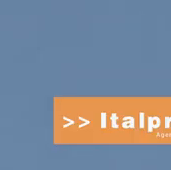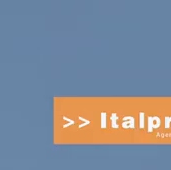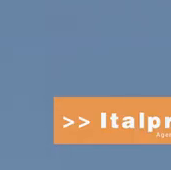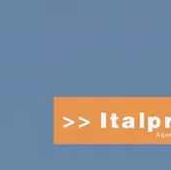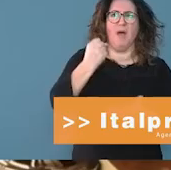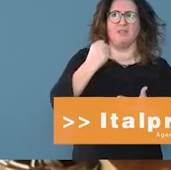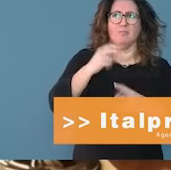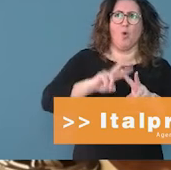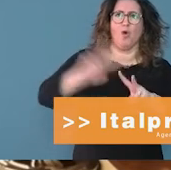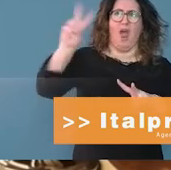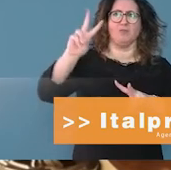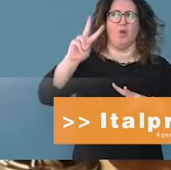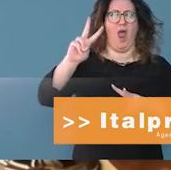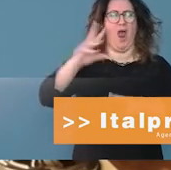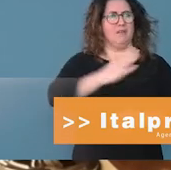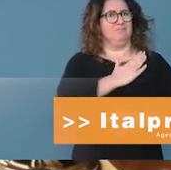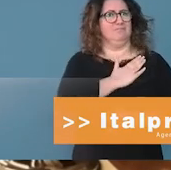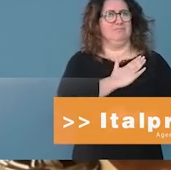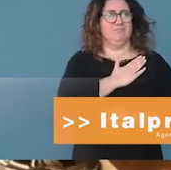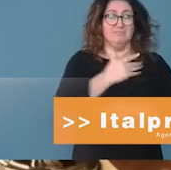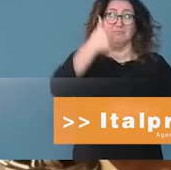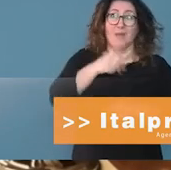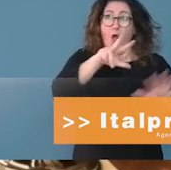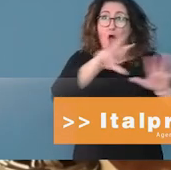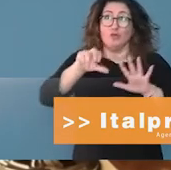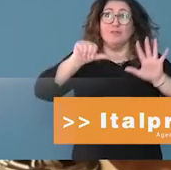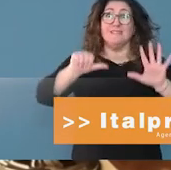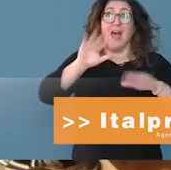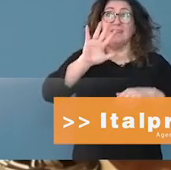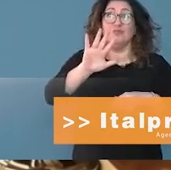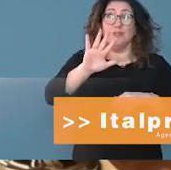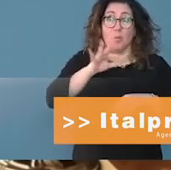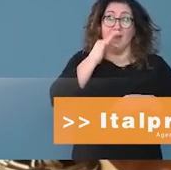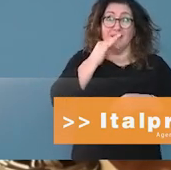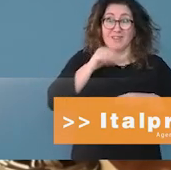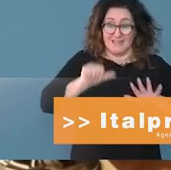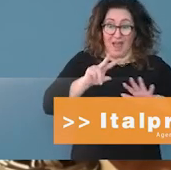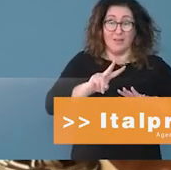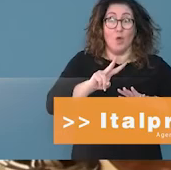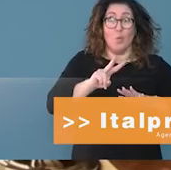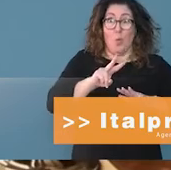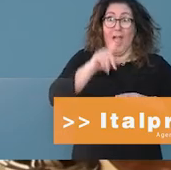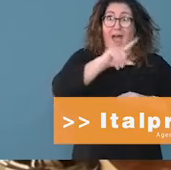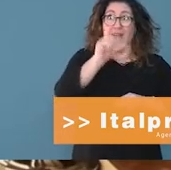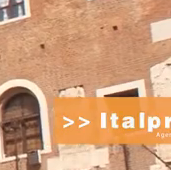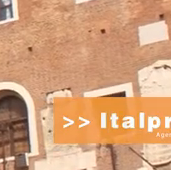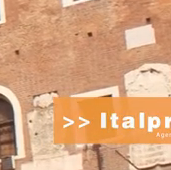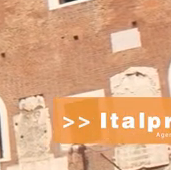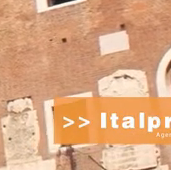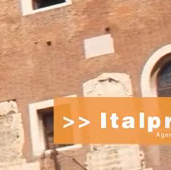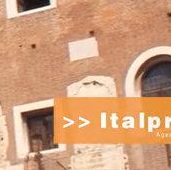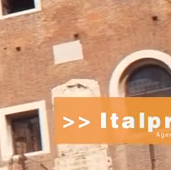di dante nel 1865 quindi quattro anni appena dopo l'unità d'italia il primo grande luogo di celebrazione